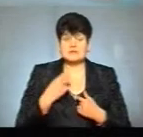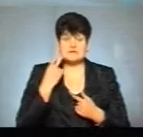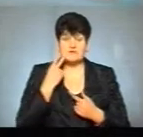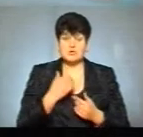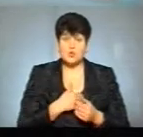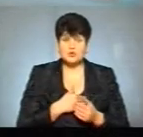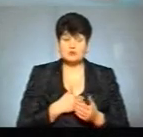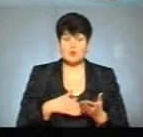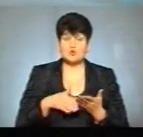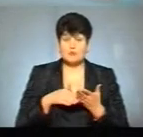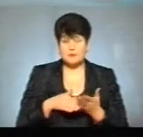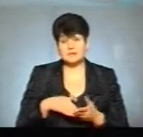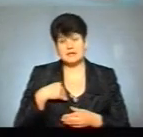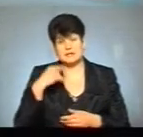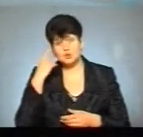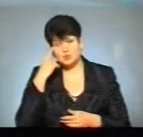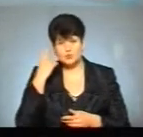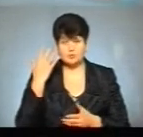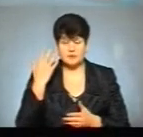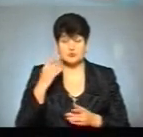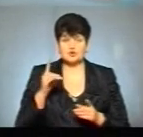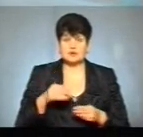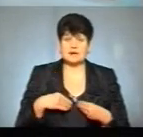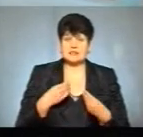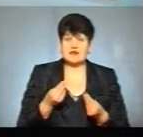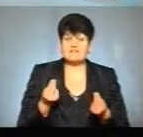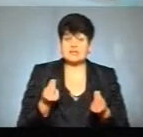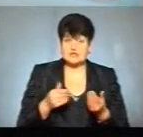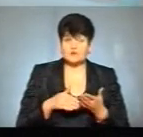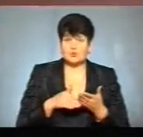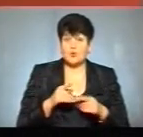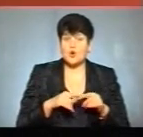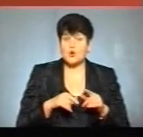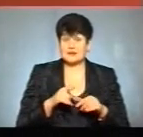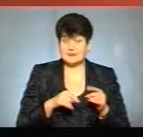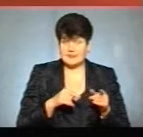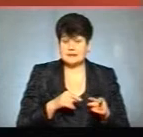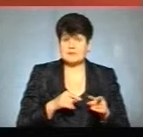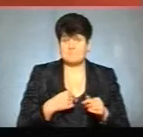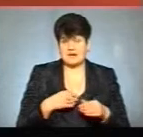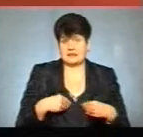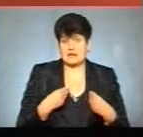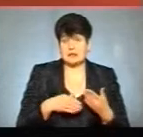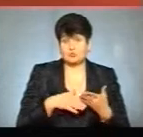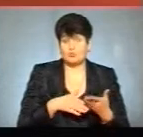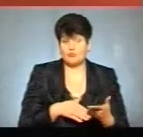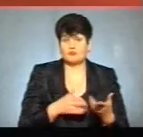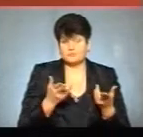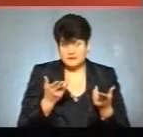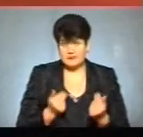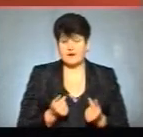допомогти і думаємо, що наданням фінансової допомоги родині ми даємо допомогу. Так, дійсно